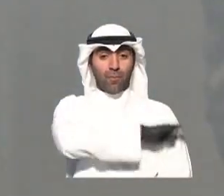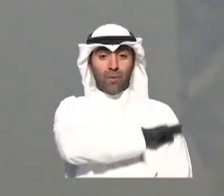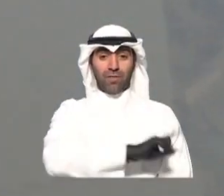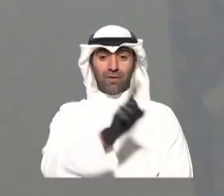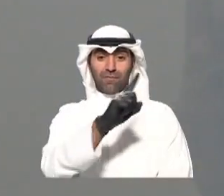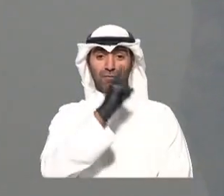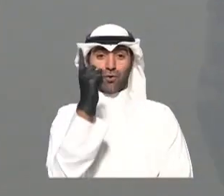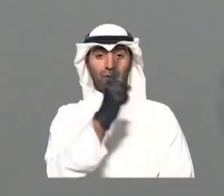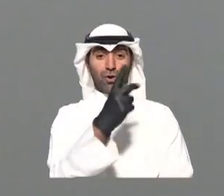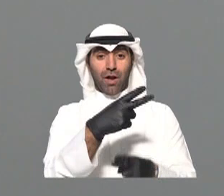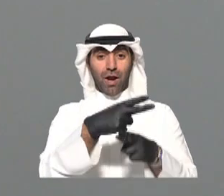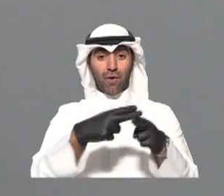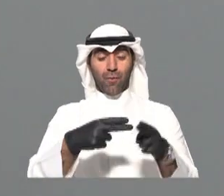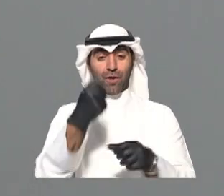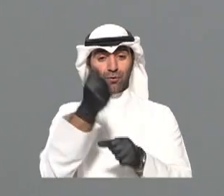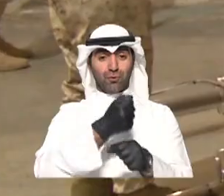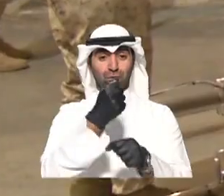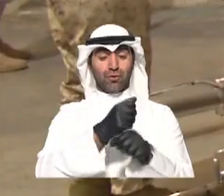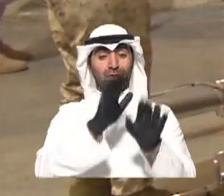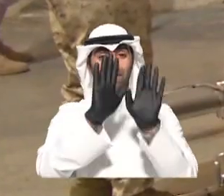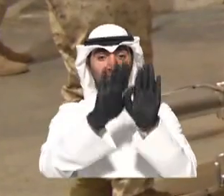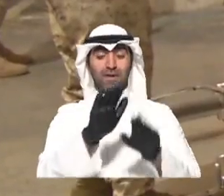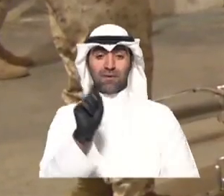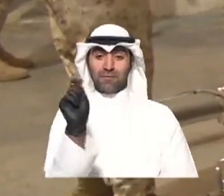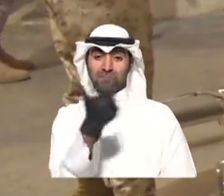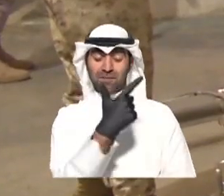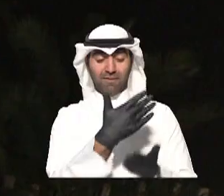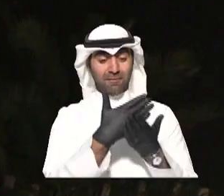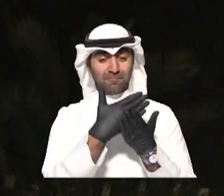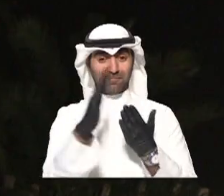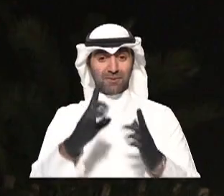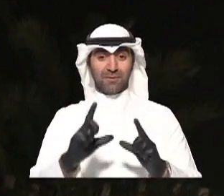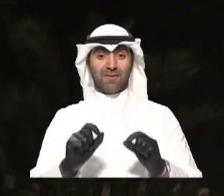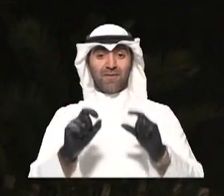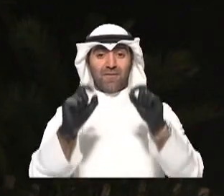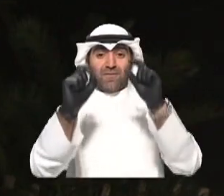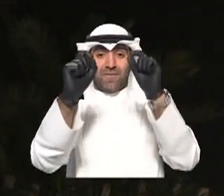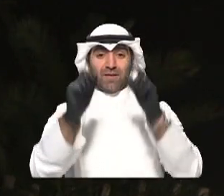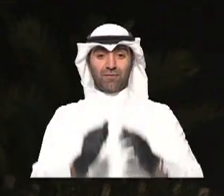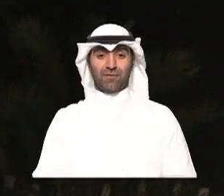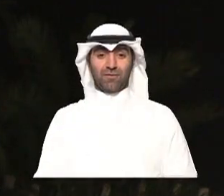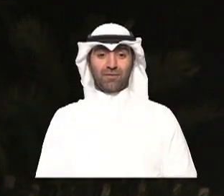يؤدون أعمالهم خلال هذه الفترة. فاطمة العميري لتلفزيون دولة الكويت.